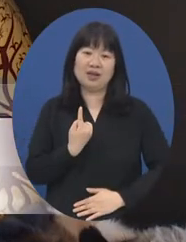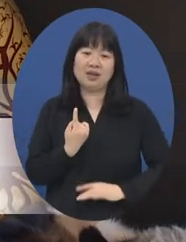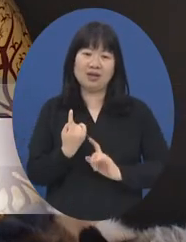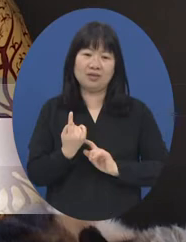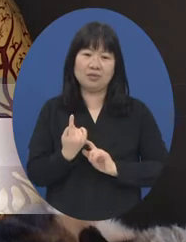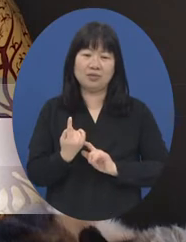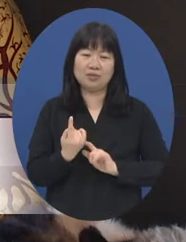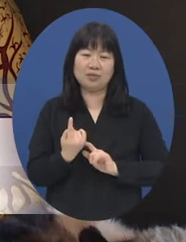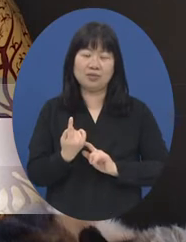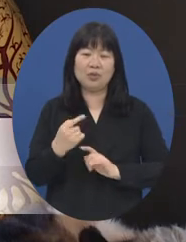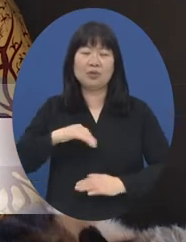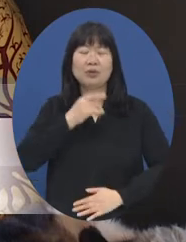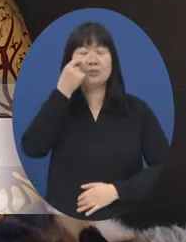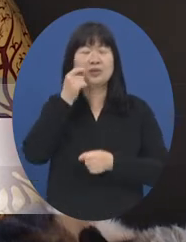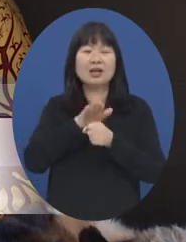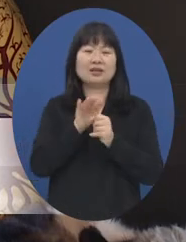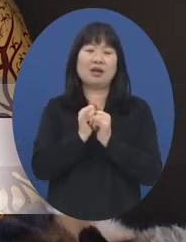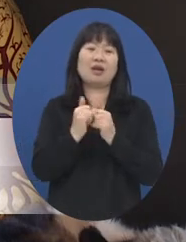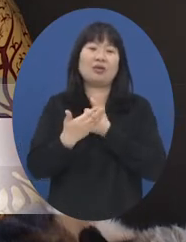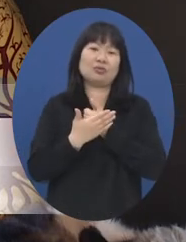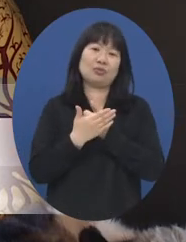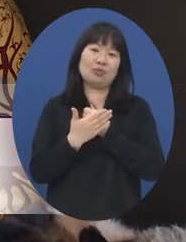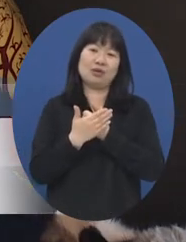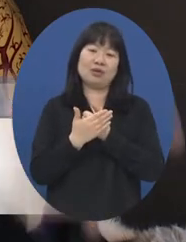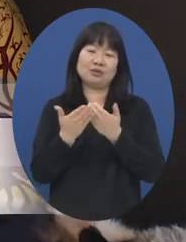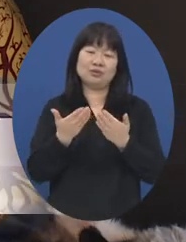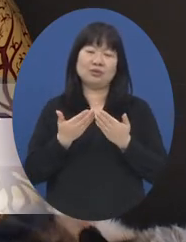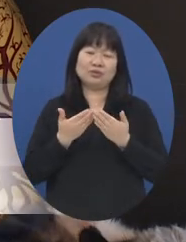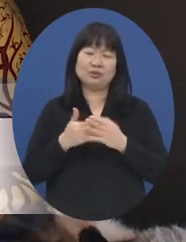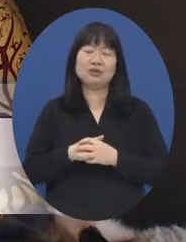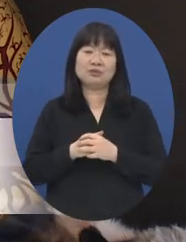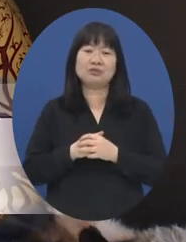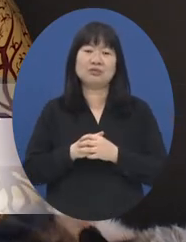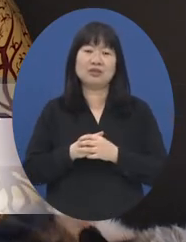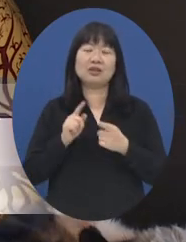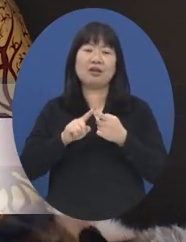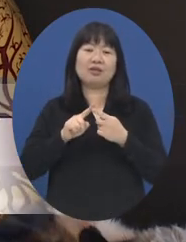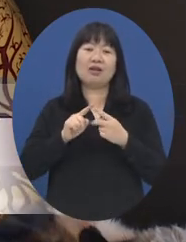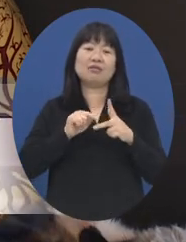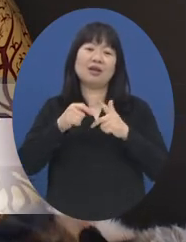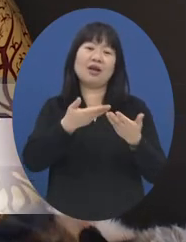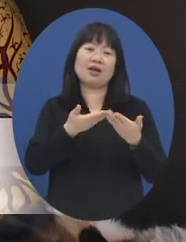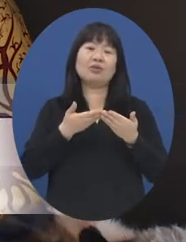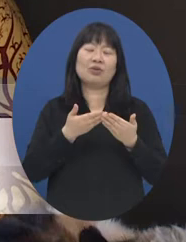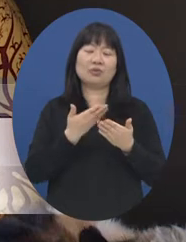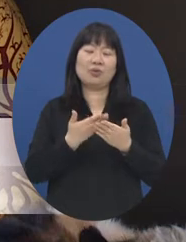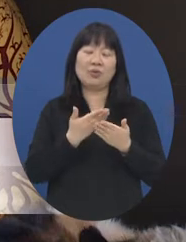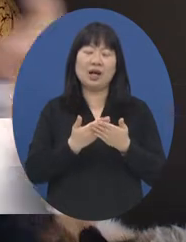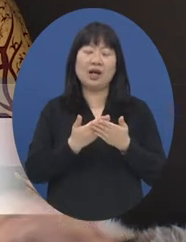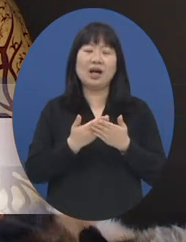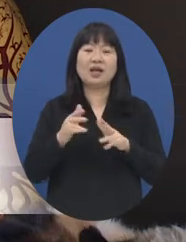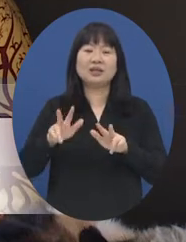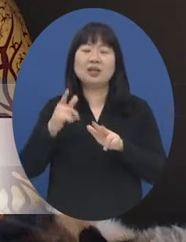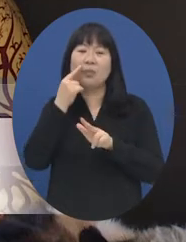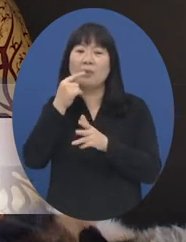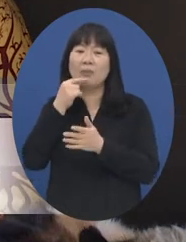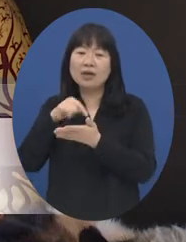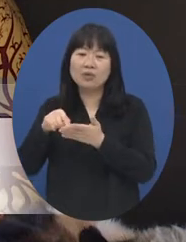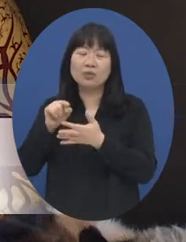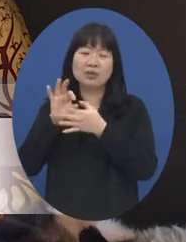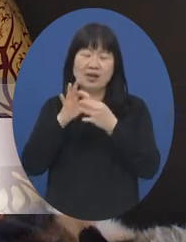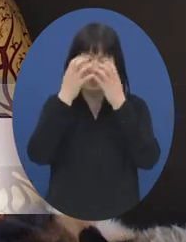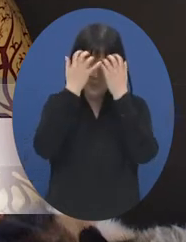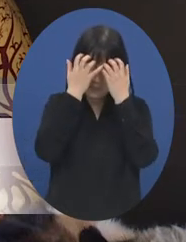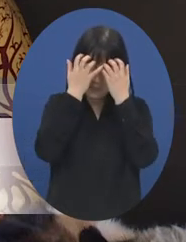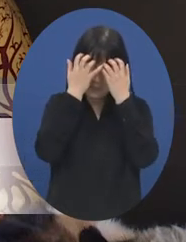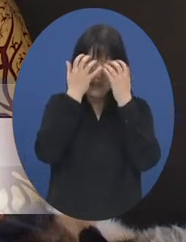풀 사는 사람들 동포와 죽어 아 나더라 이렇게 일본에서 p 해보고 지금도 고생하고 있다는